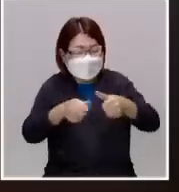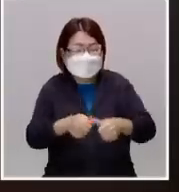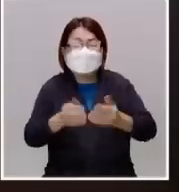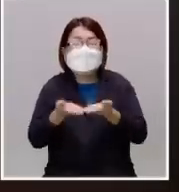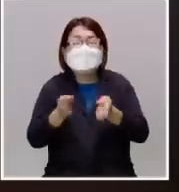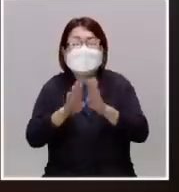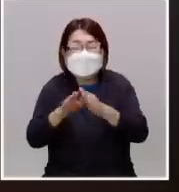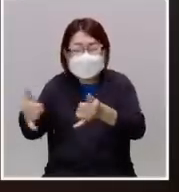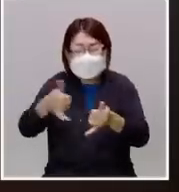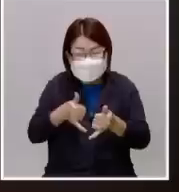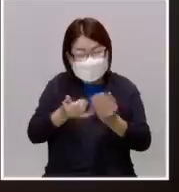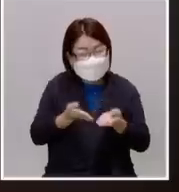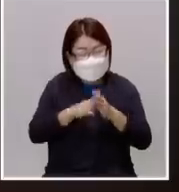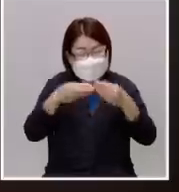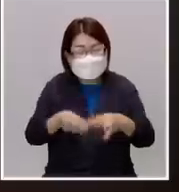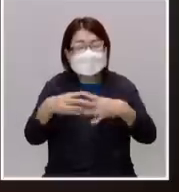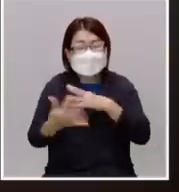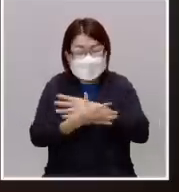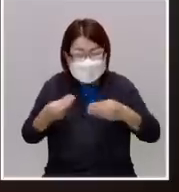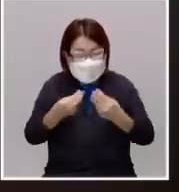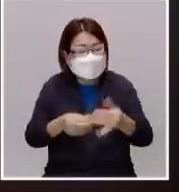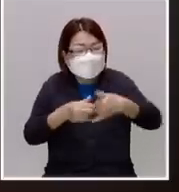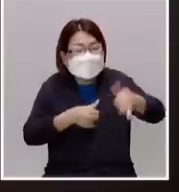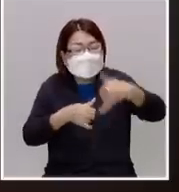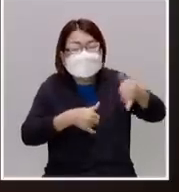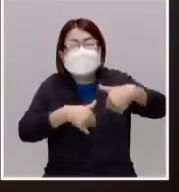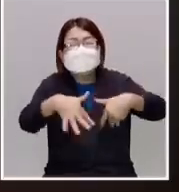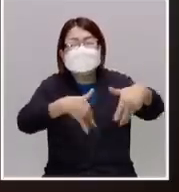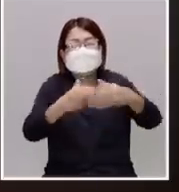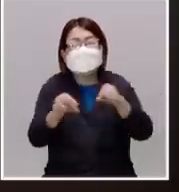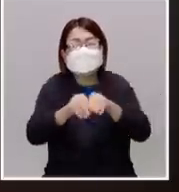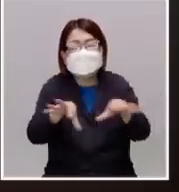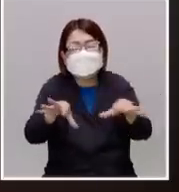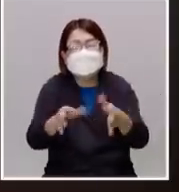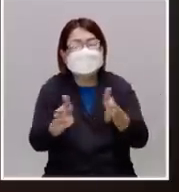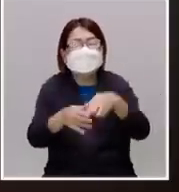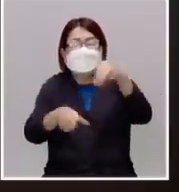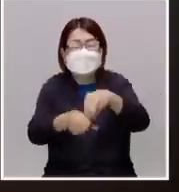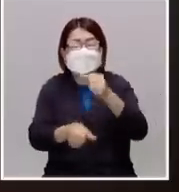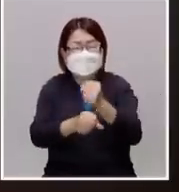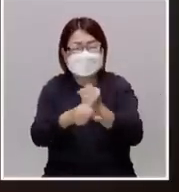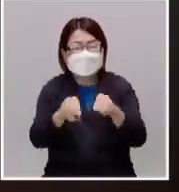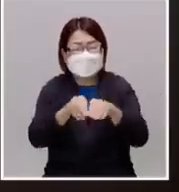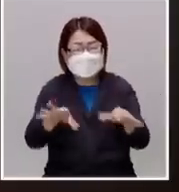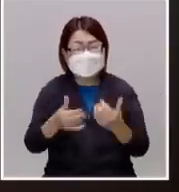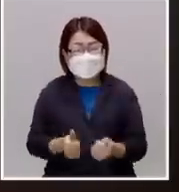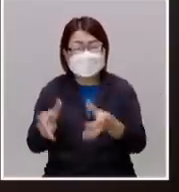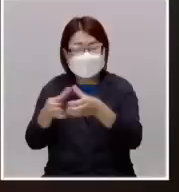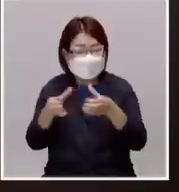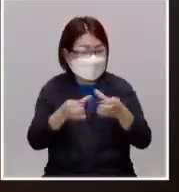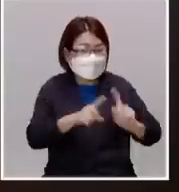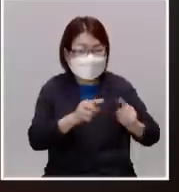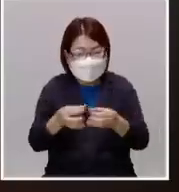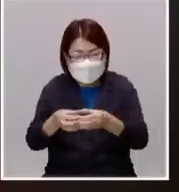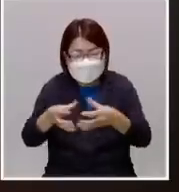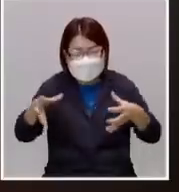พร่เชื้อลงสู่ชุมชนและสถานที่ทำงานเกิดกลุ่มก้อนคลัสเตอร์ผู้ติดเชื้อตอนนี้นะครับมี28คลัสเตอร์แล้ว